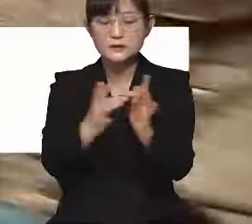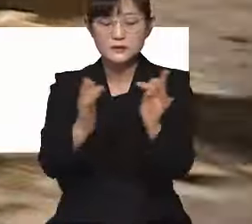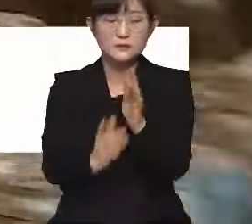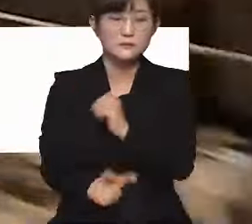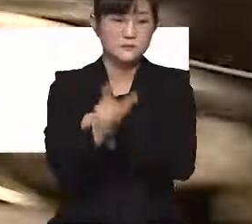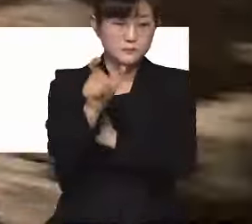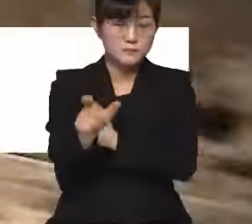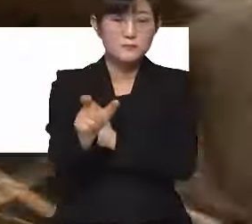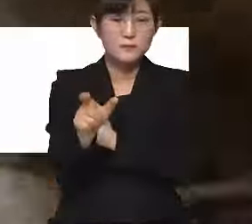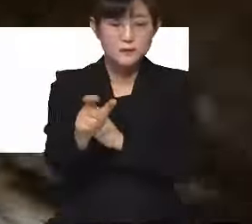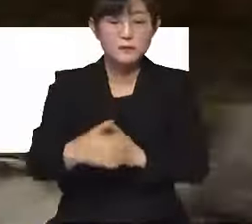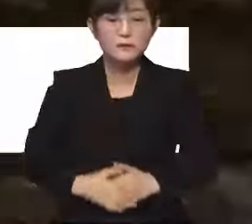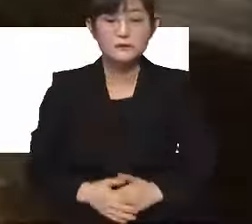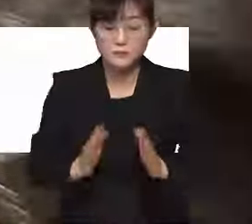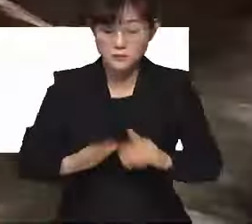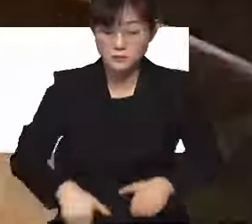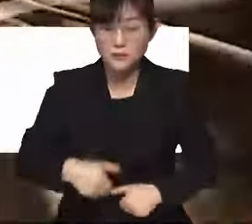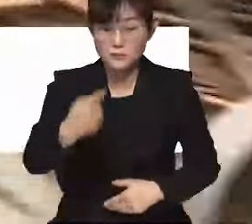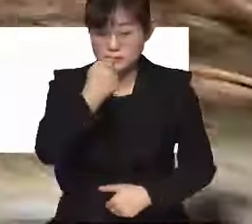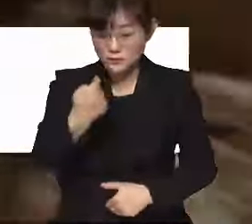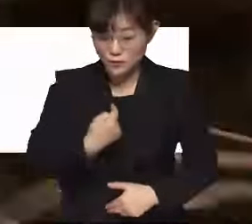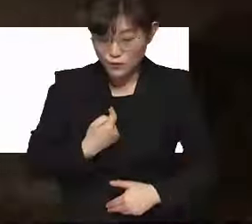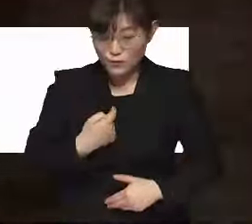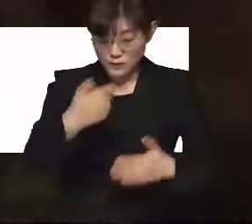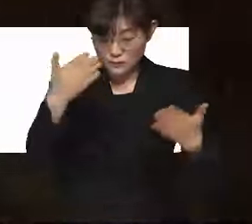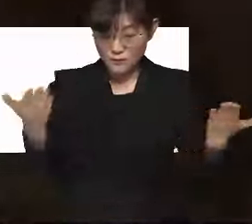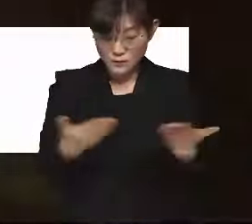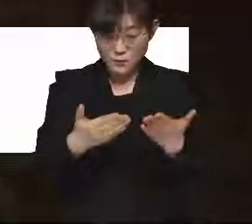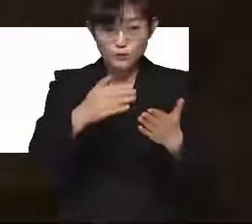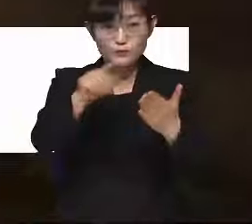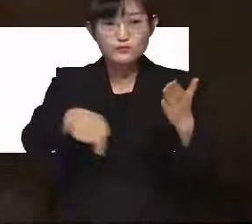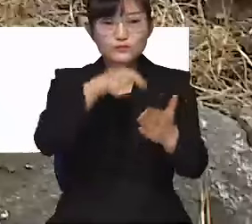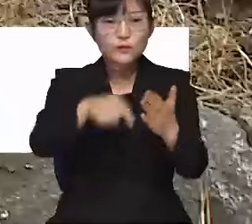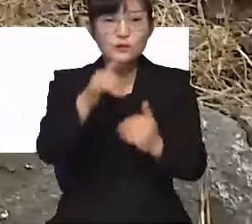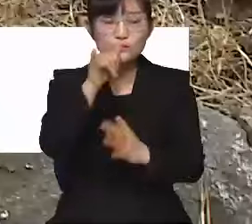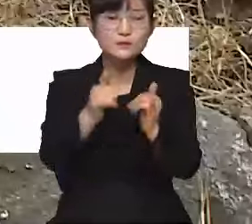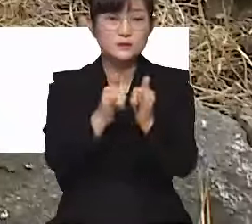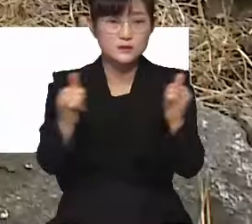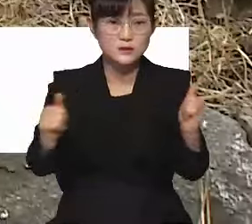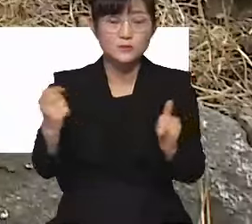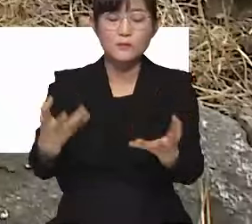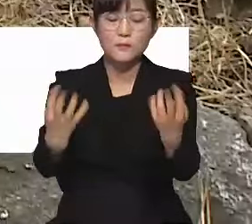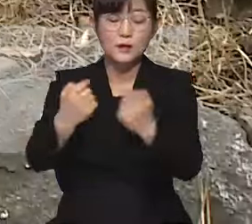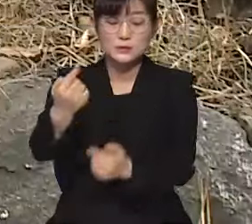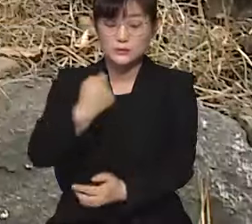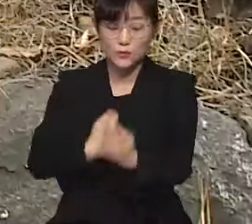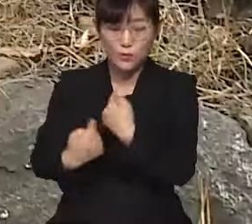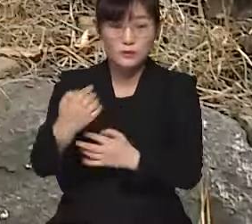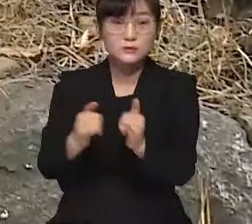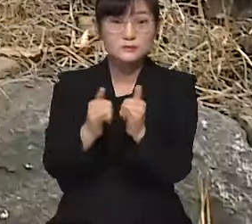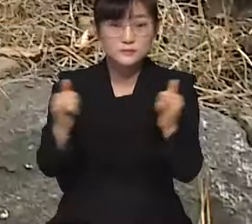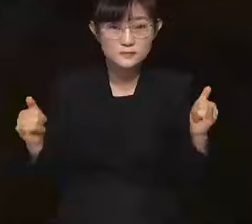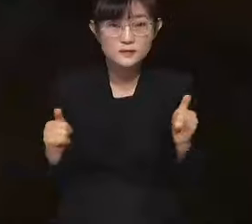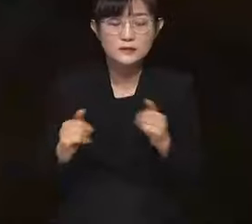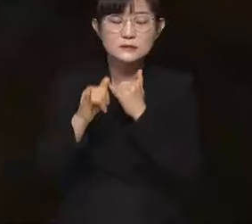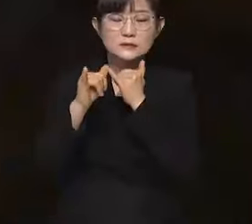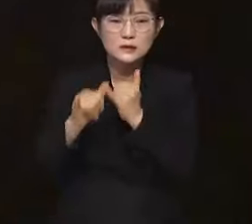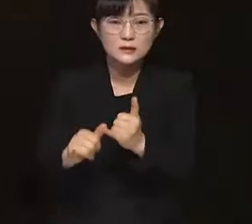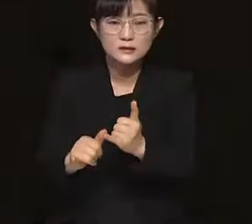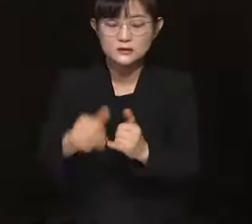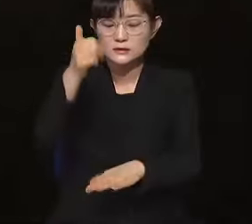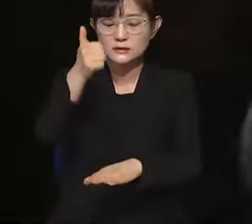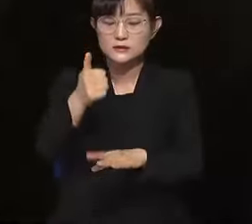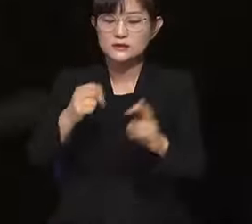됩니다. 전남도는 신고한 사례 중 위험 개선 우수 신고자와 다수 신고자를 선정해 포상금 1천만 원을